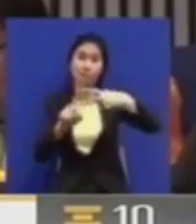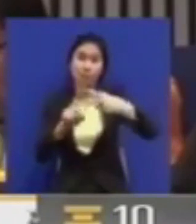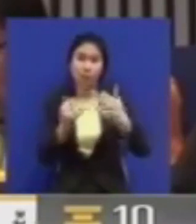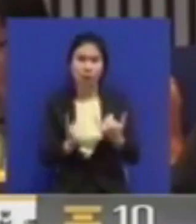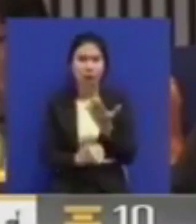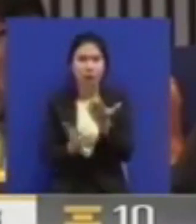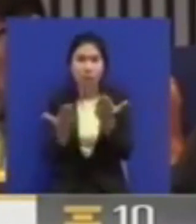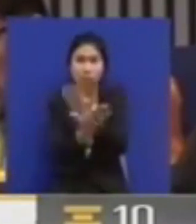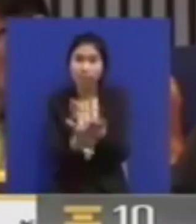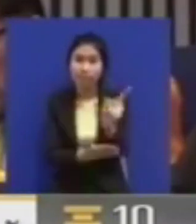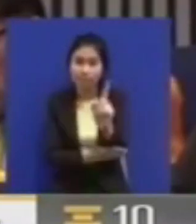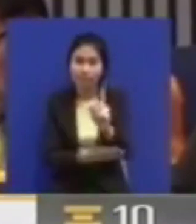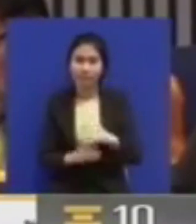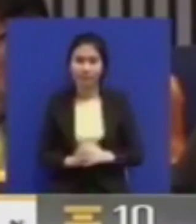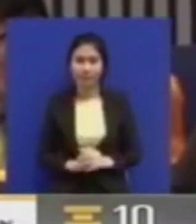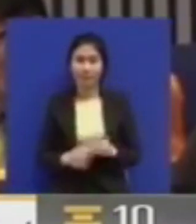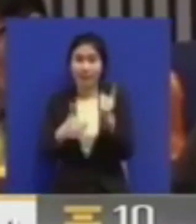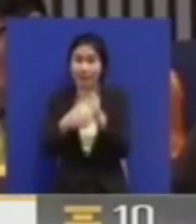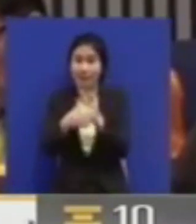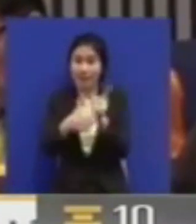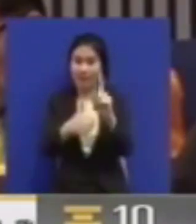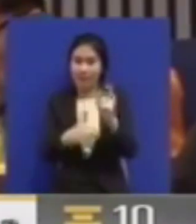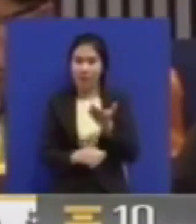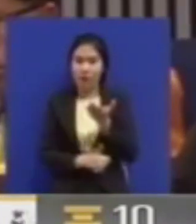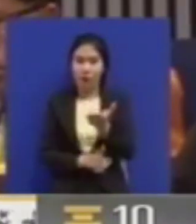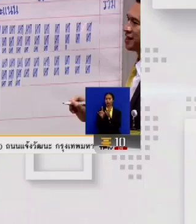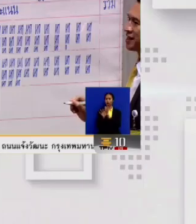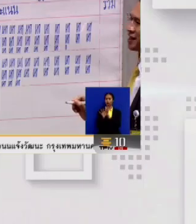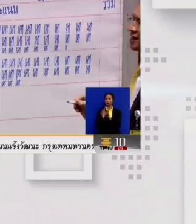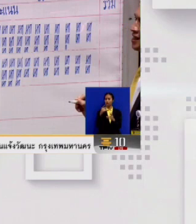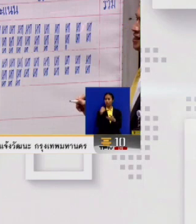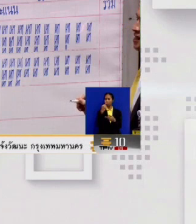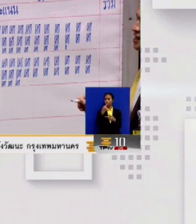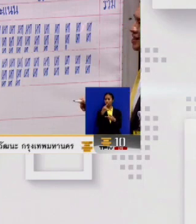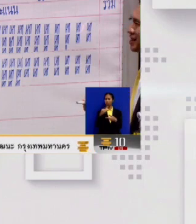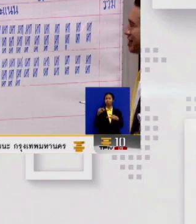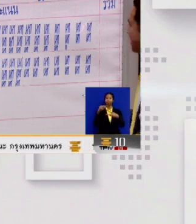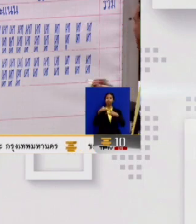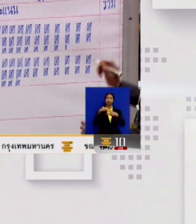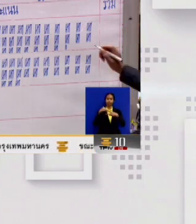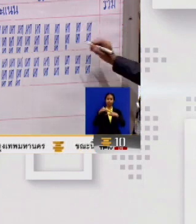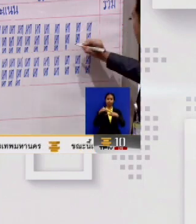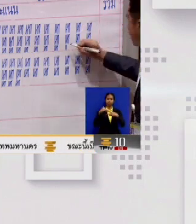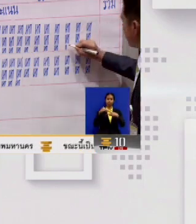คุณชวนเป็นประธานสภาแล้วเนี่ยยิ่งมีอำนาจต่อรองเยอะ นะเพราะว่าถ้ามีสว